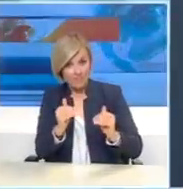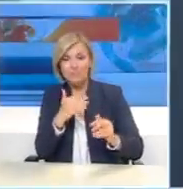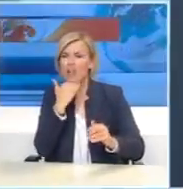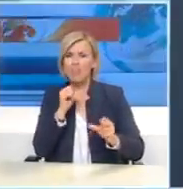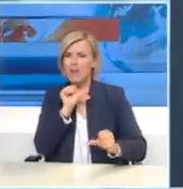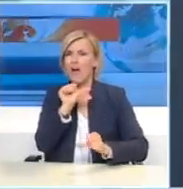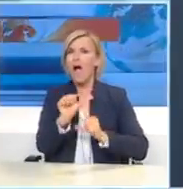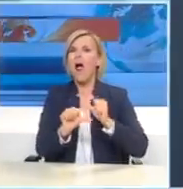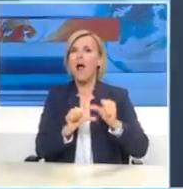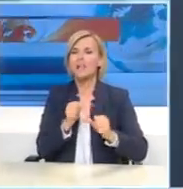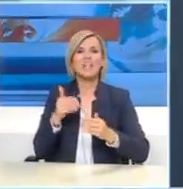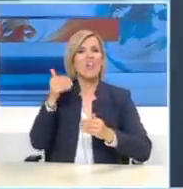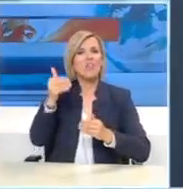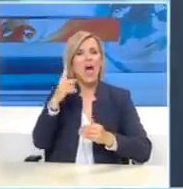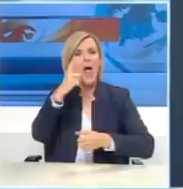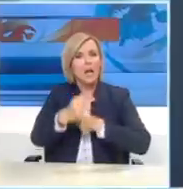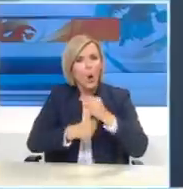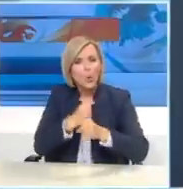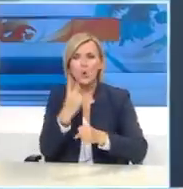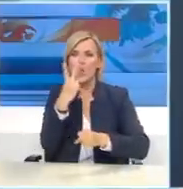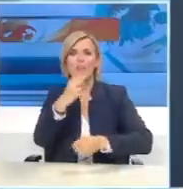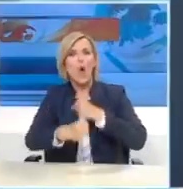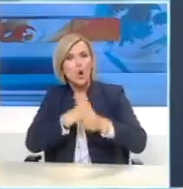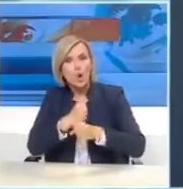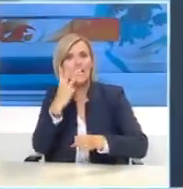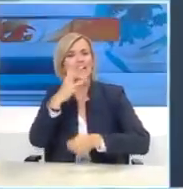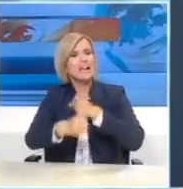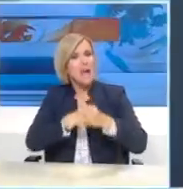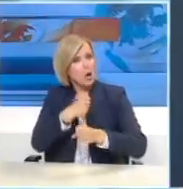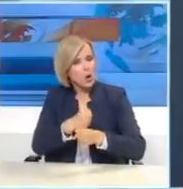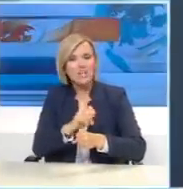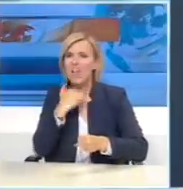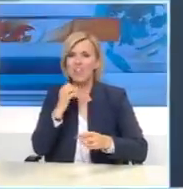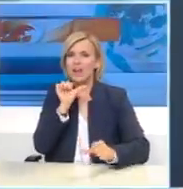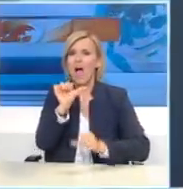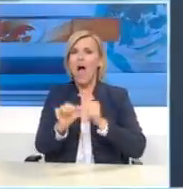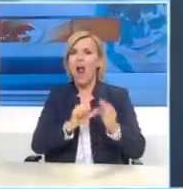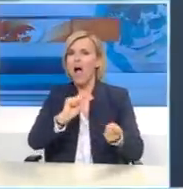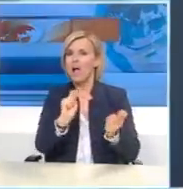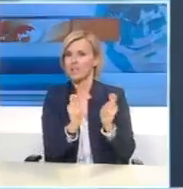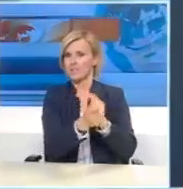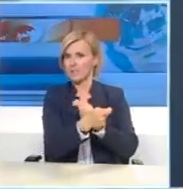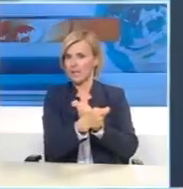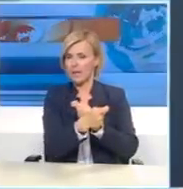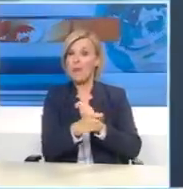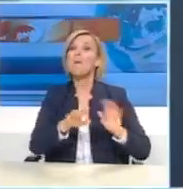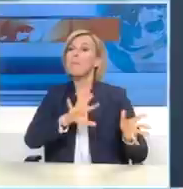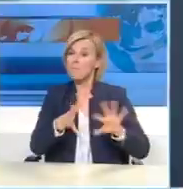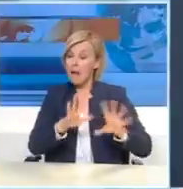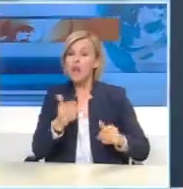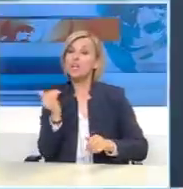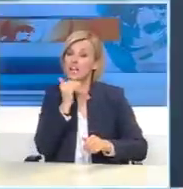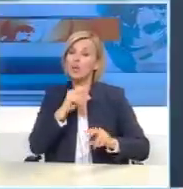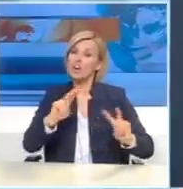τα επόμενα έτη και ένα αποτελεσματικό εμβόλιο πιθανόν θα συνοδεύεται από μακρόχρονη και αποτελεσματική προστασία. Ευχόμαστε να